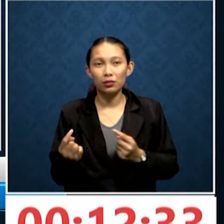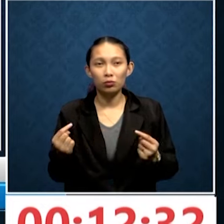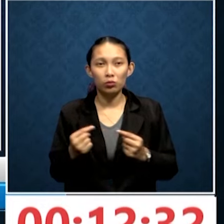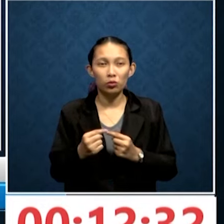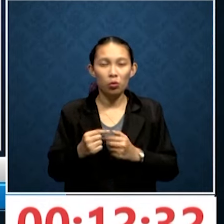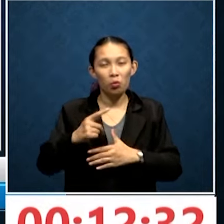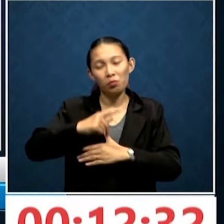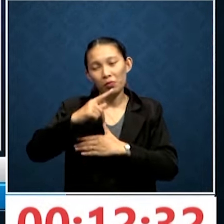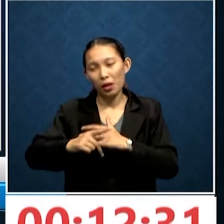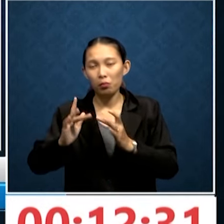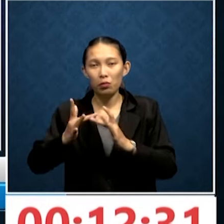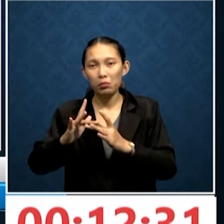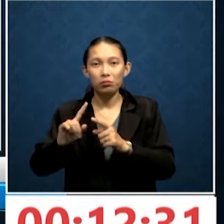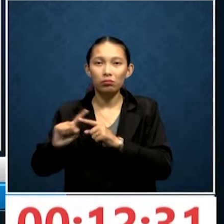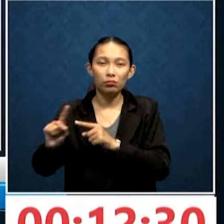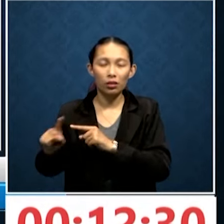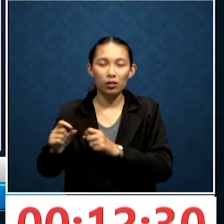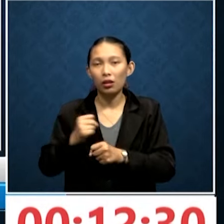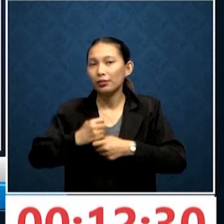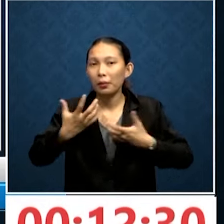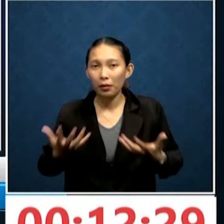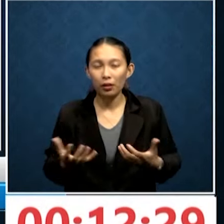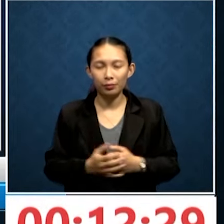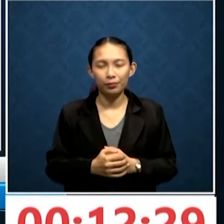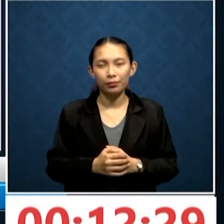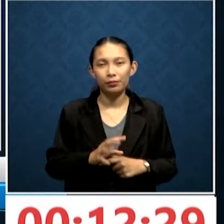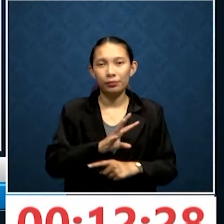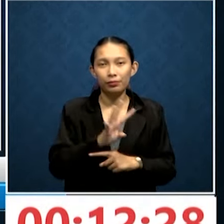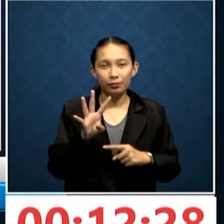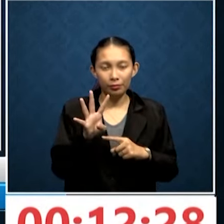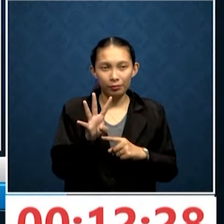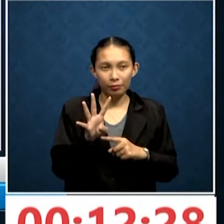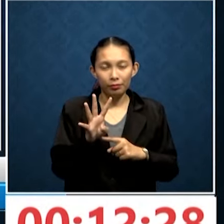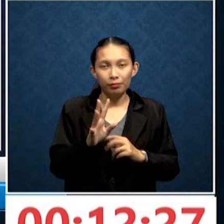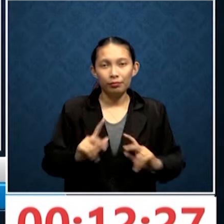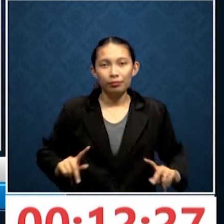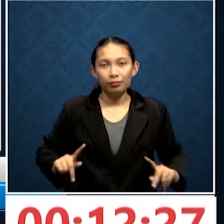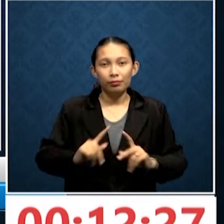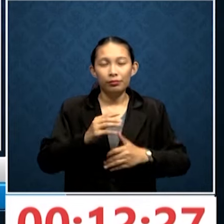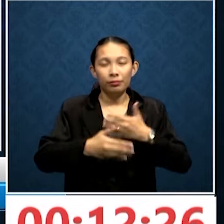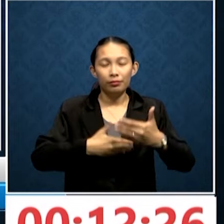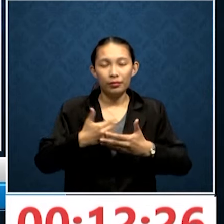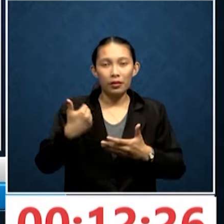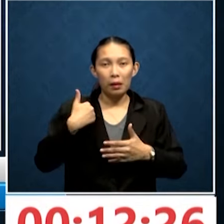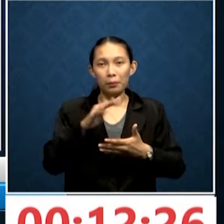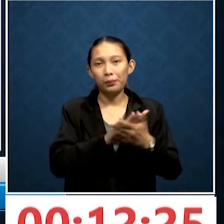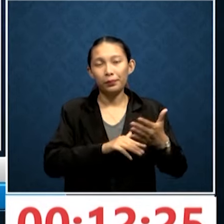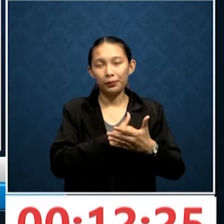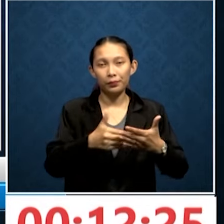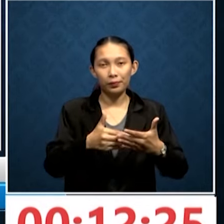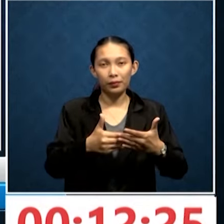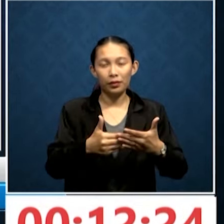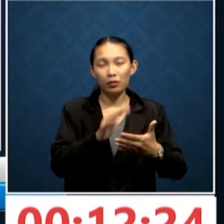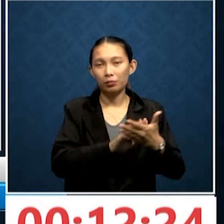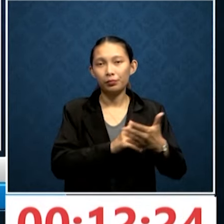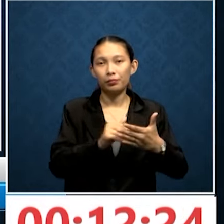พลตฟอร์มอีคอมเมิร์ซข้ามชาติอย่างไรข้อ4กระทรวงพาณิชย์มีแผนยุทธศ